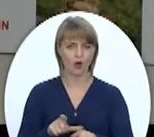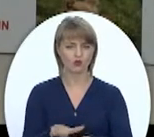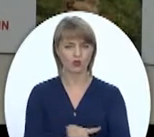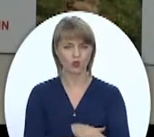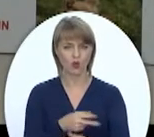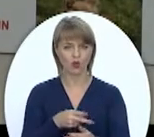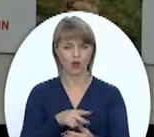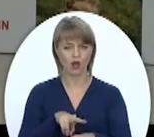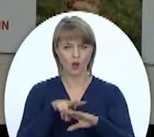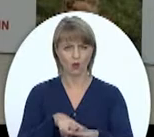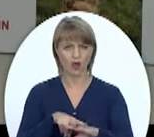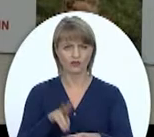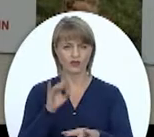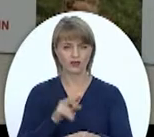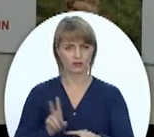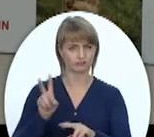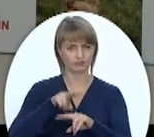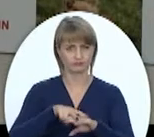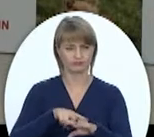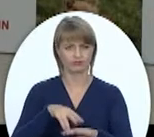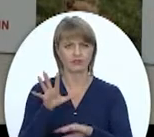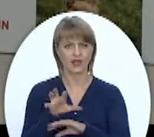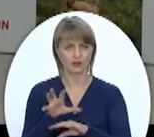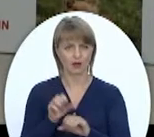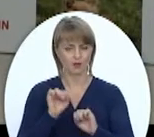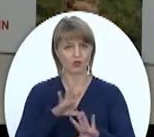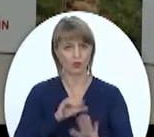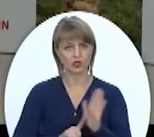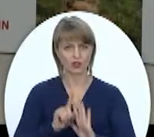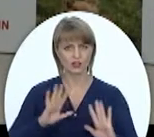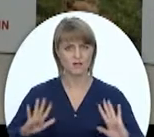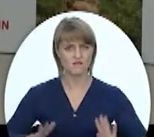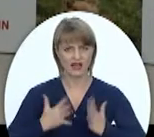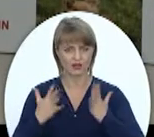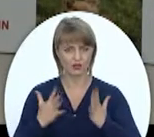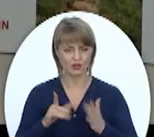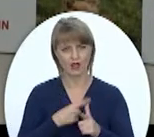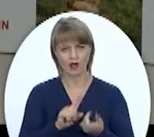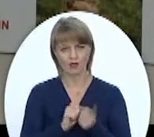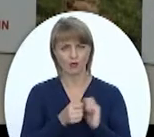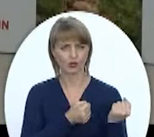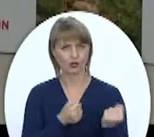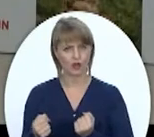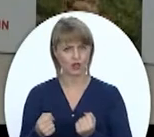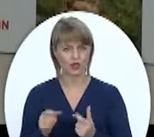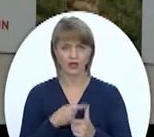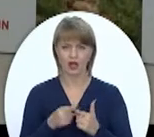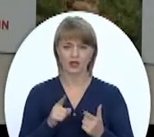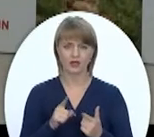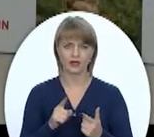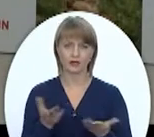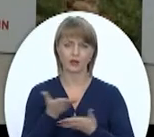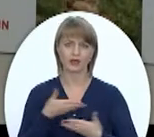укладывать на собаку, потому что может наступить перевозбуждение или, наоборот, торможение. Или